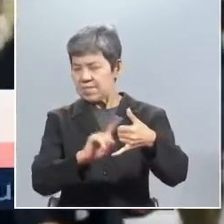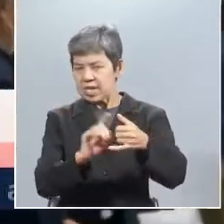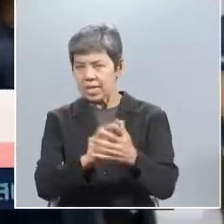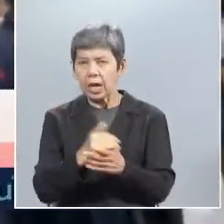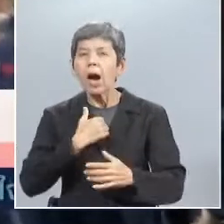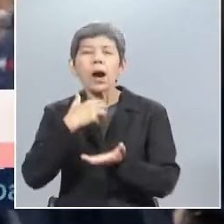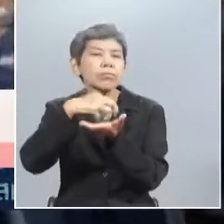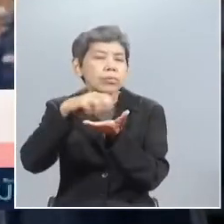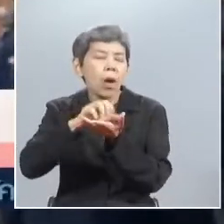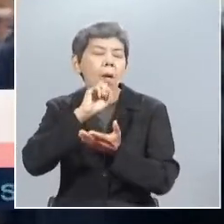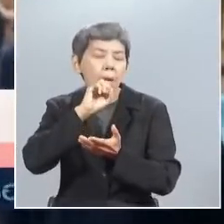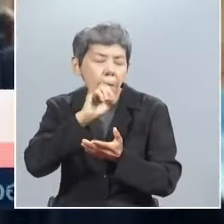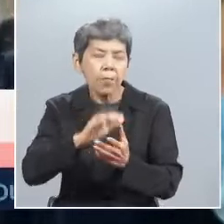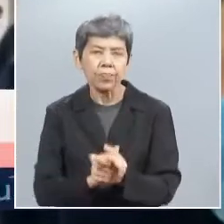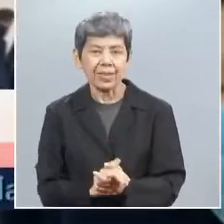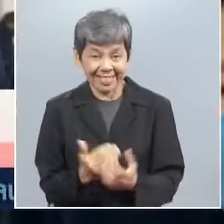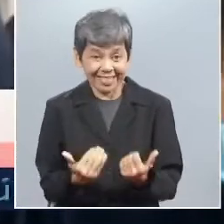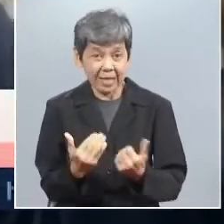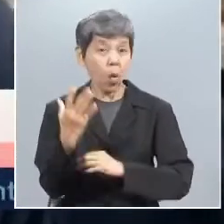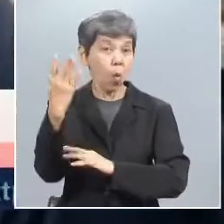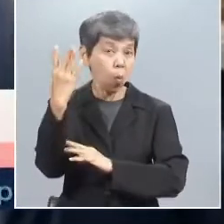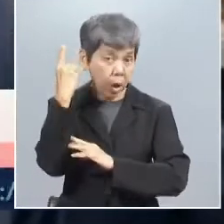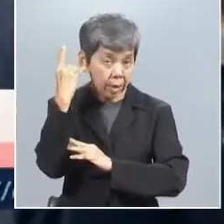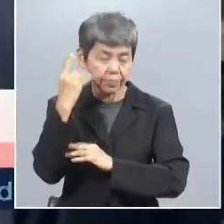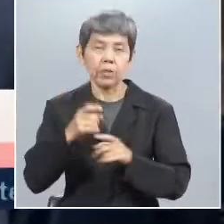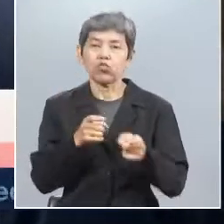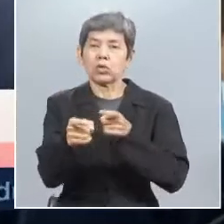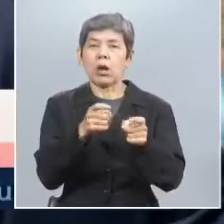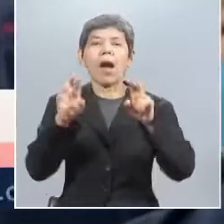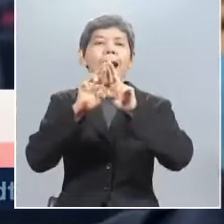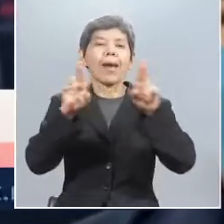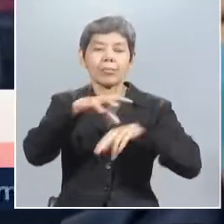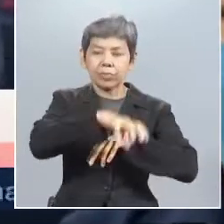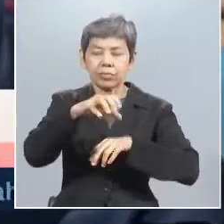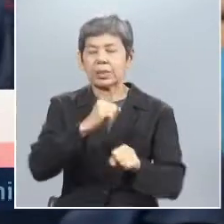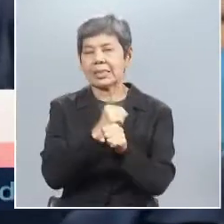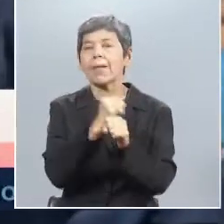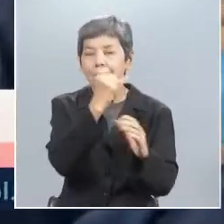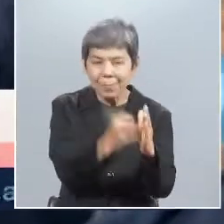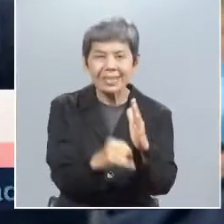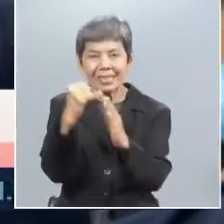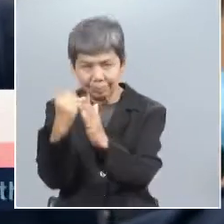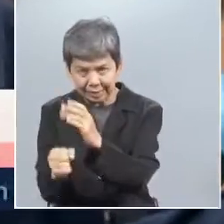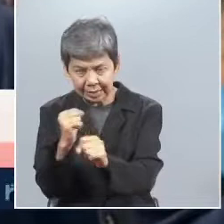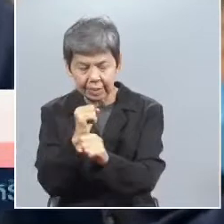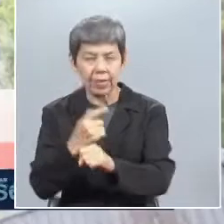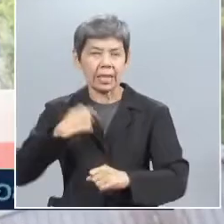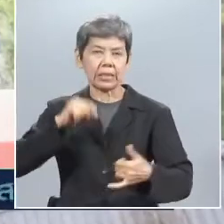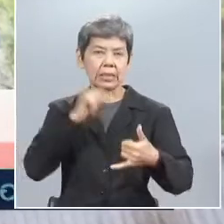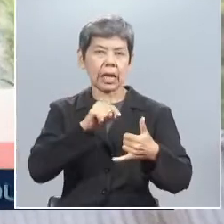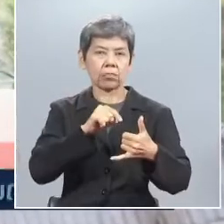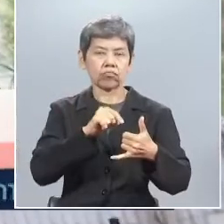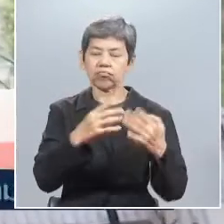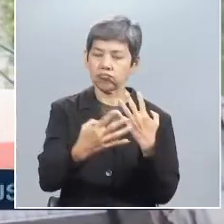กุลนักเขียนก็ว่าแบบนั้นแต่ล่าสุดเมื่อวานนี้นะครับผู้จัดการร้านทั้งสองนั้นก็ถูกดำเนินคดีไปแล้วศาลสั่งจำคุก